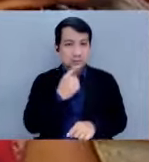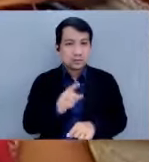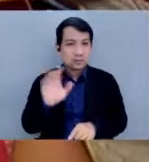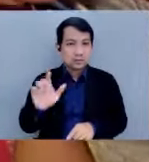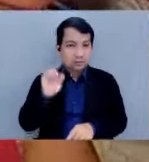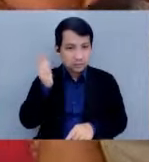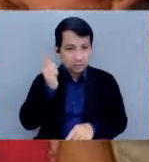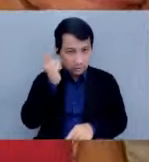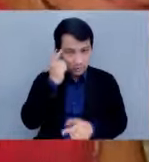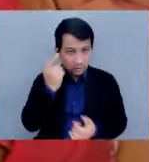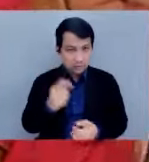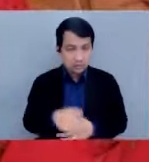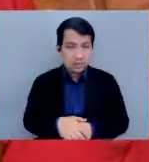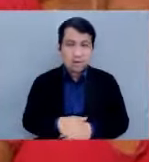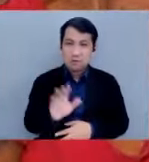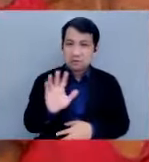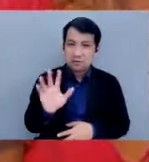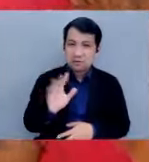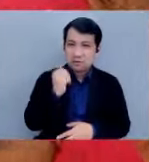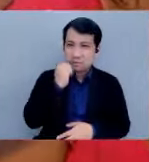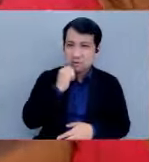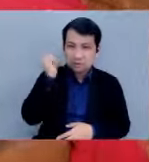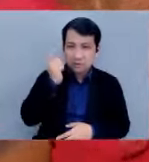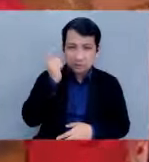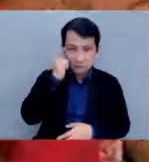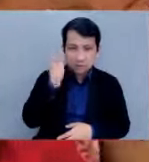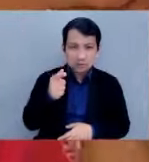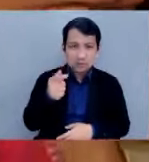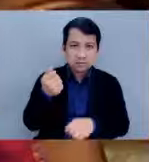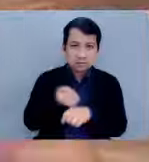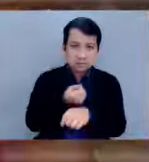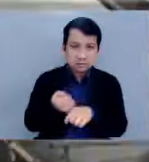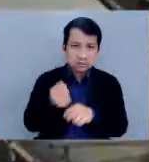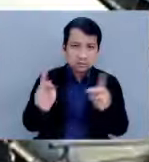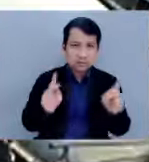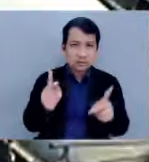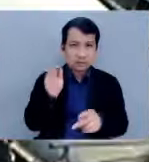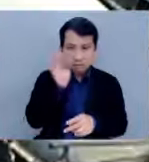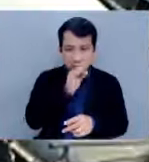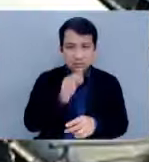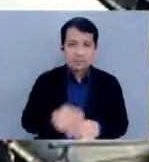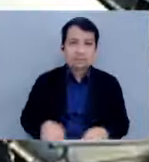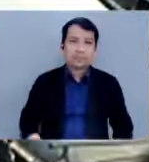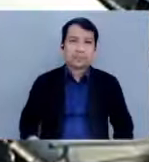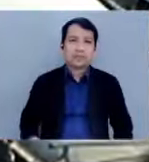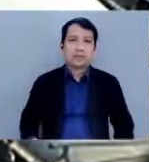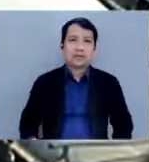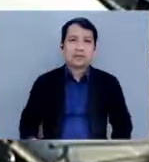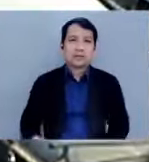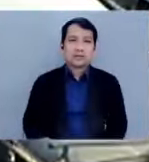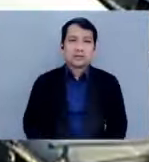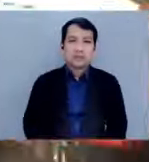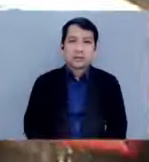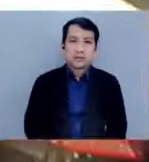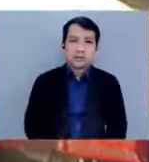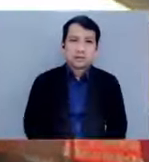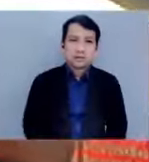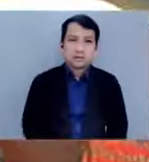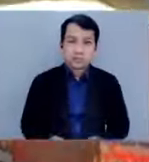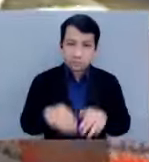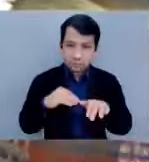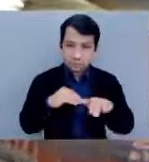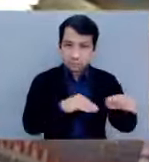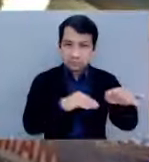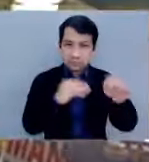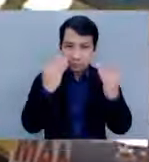natin. Wala nang ginawa ang gobyerno natin kundi pahirap sa mga mamamayang Pilipino. Bukod dyan, nagkabuhulbul din ang trapiko dahil sa